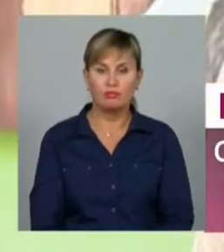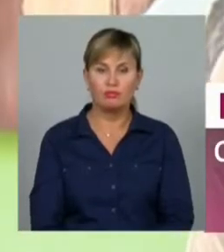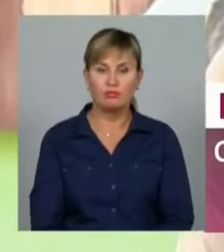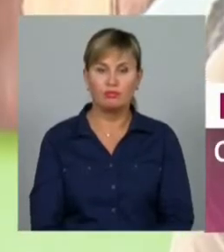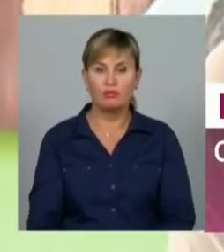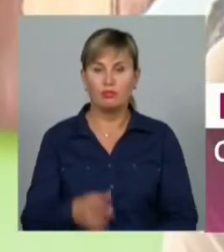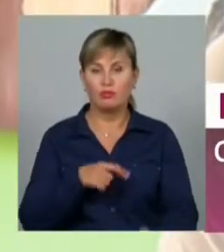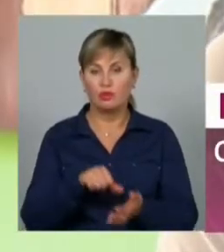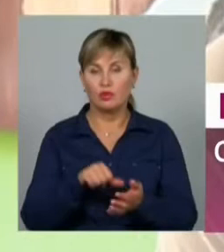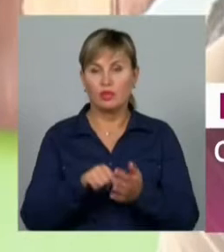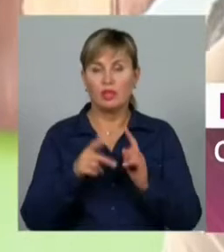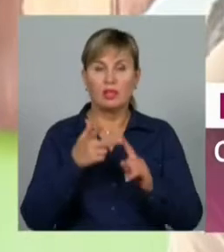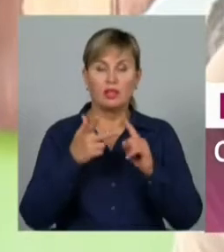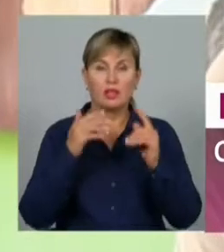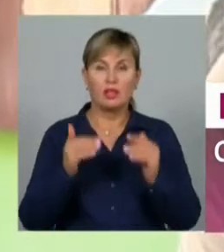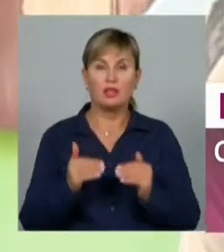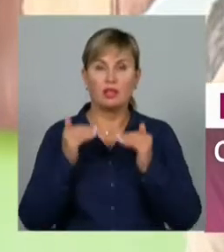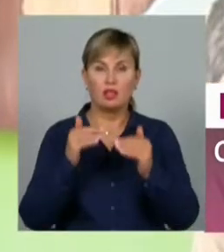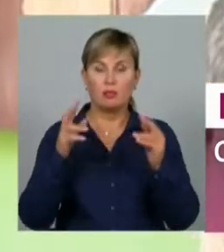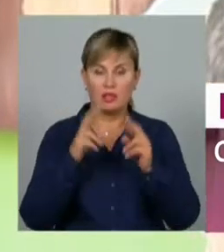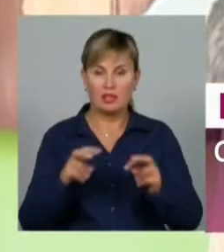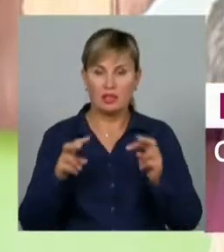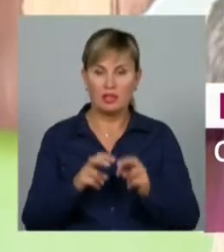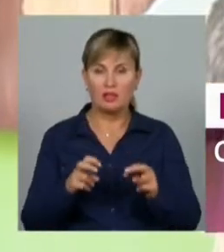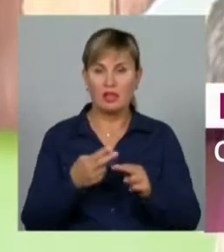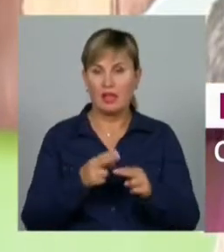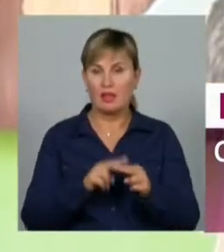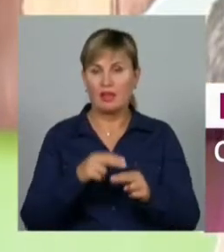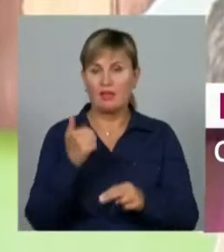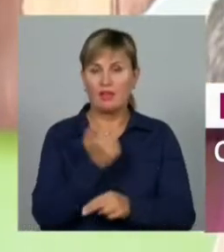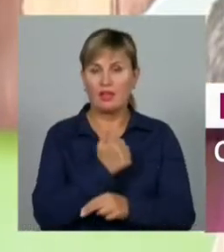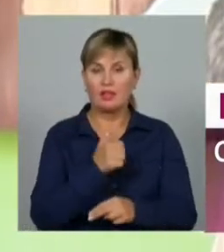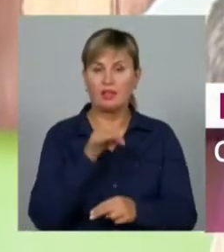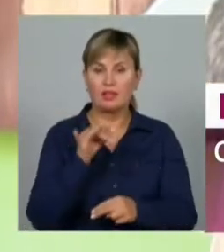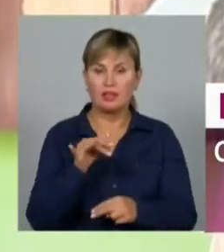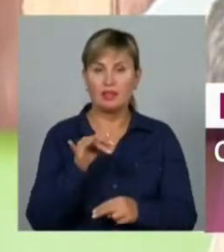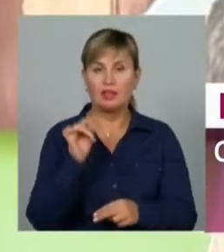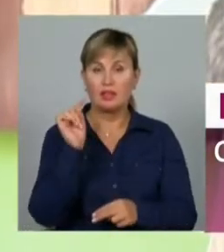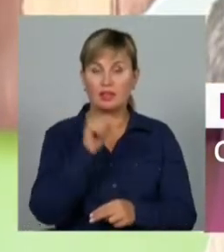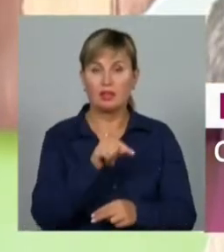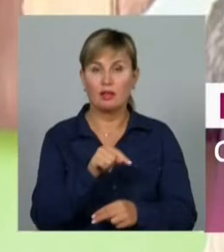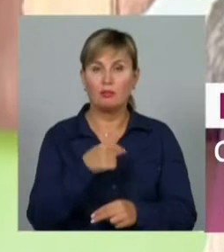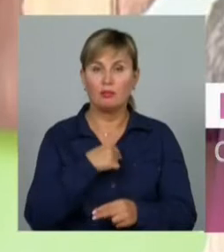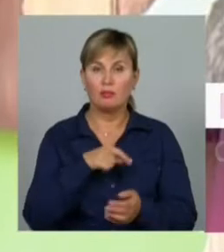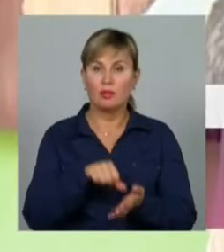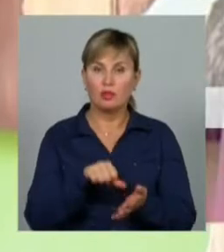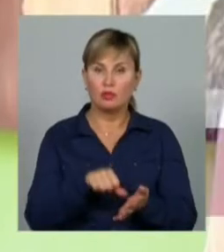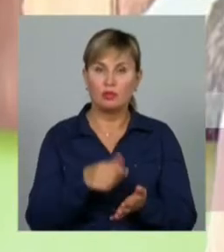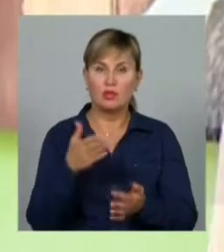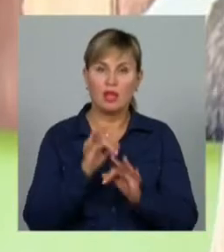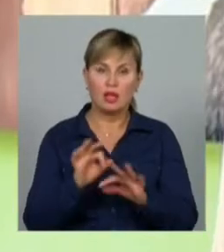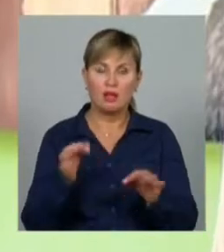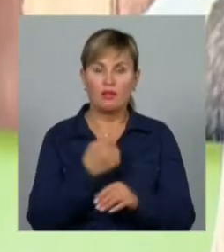третьем этапе исследование этой вакцины вот и там мы присутствовали на лекции врача